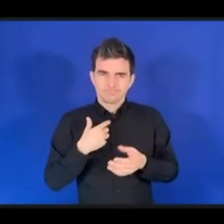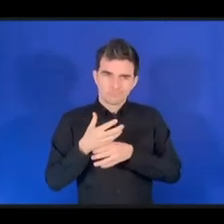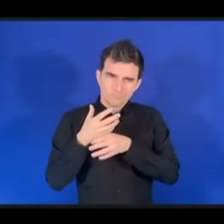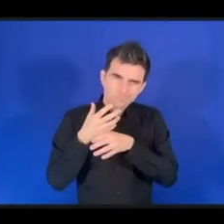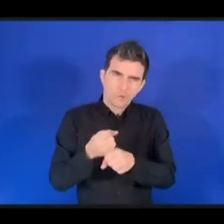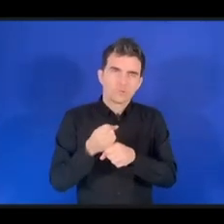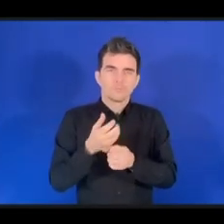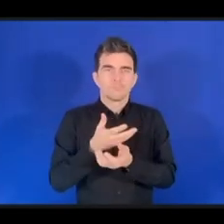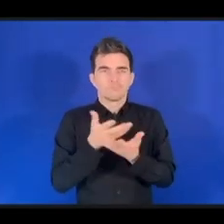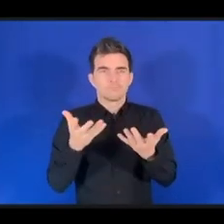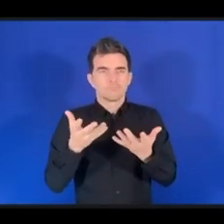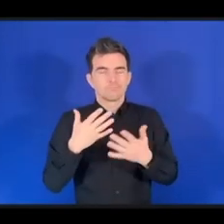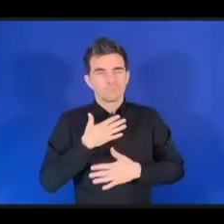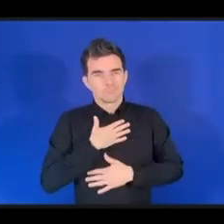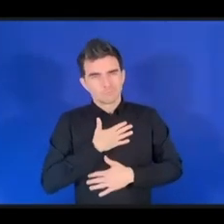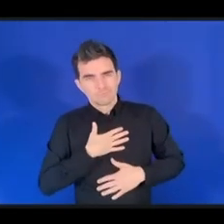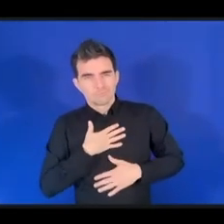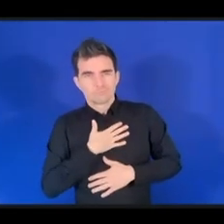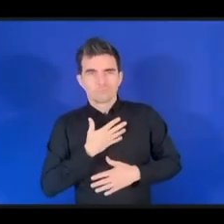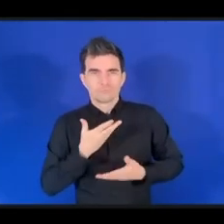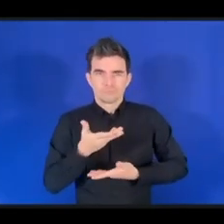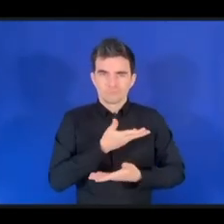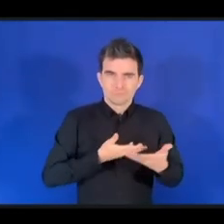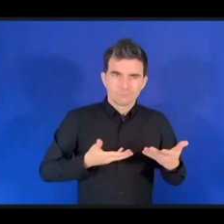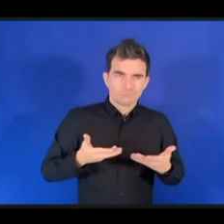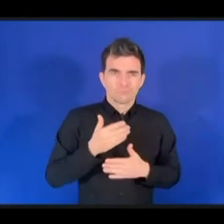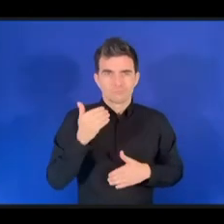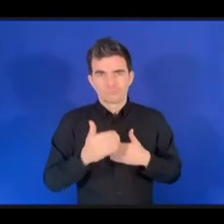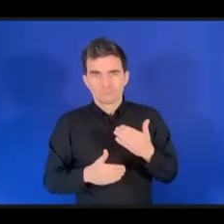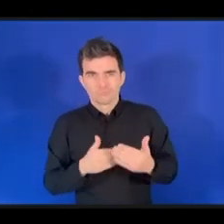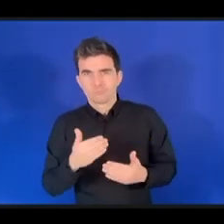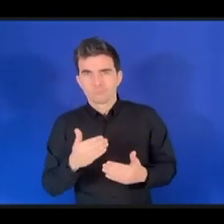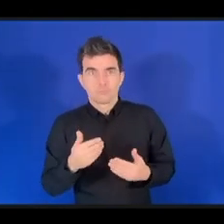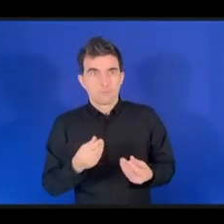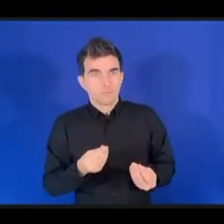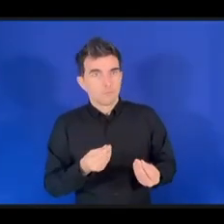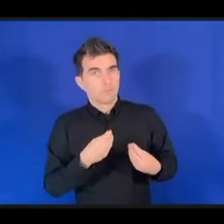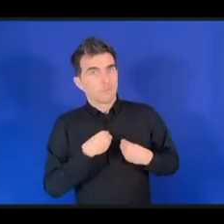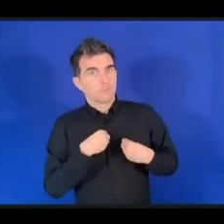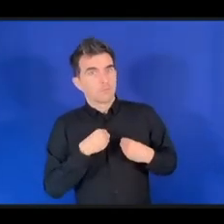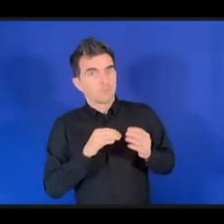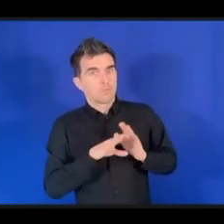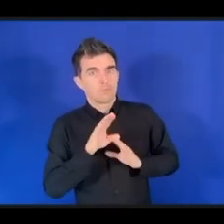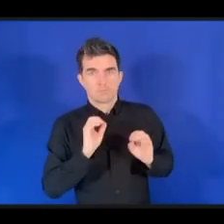l'occasion de rencontrer des personnes que vous ne connaissiez pas